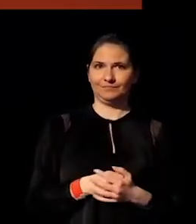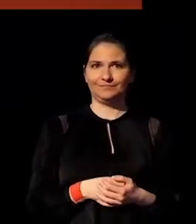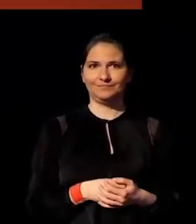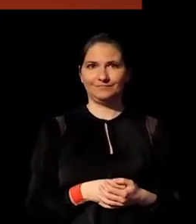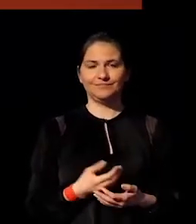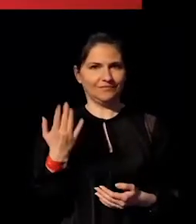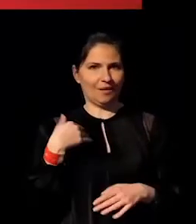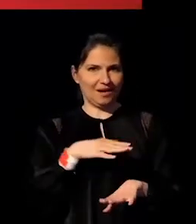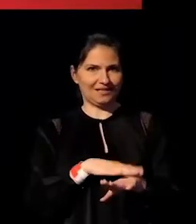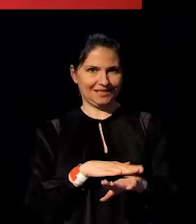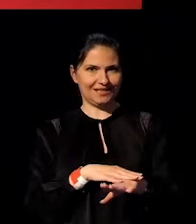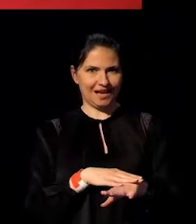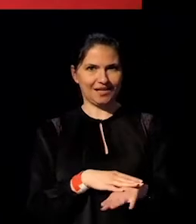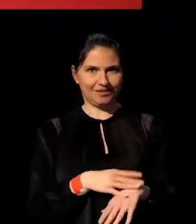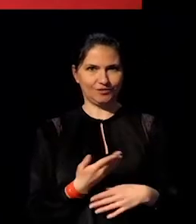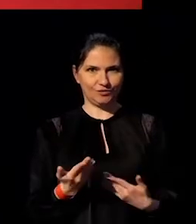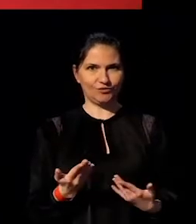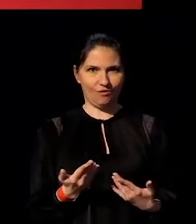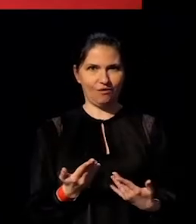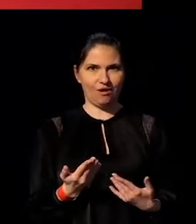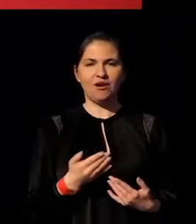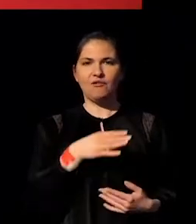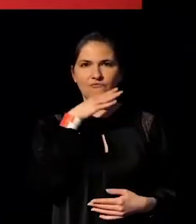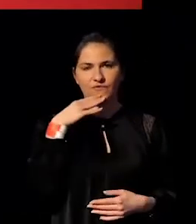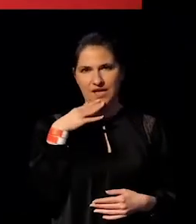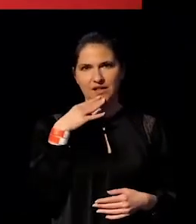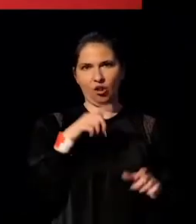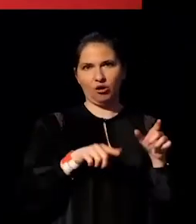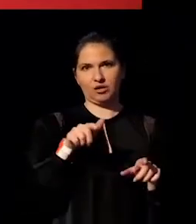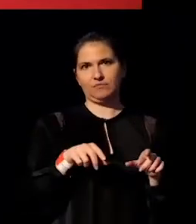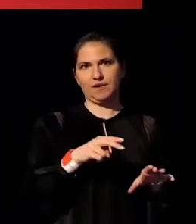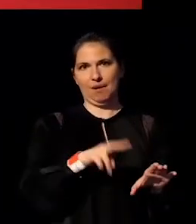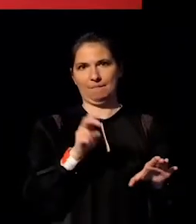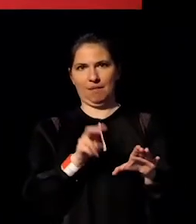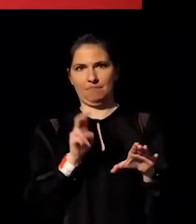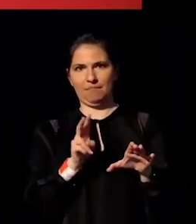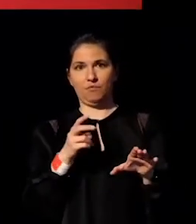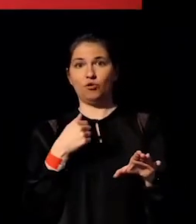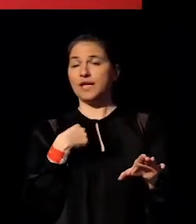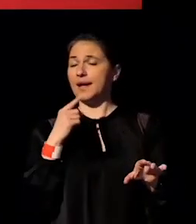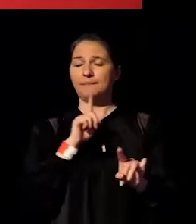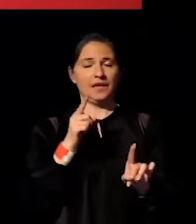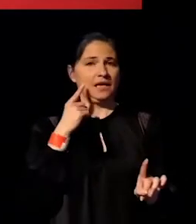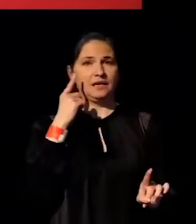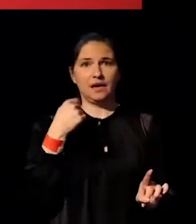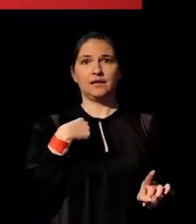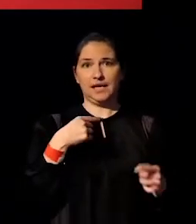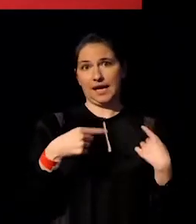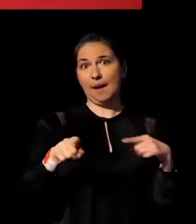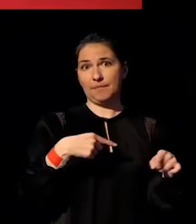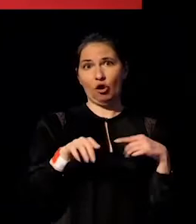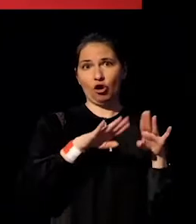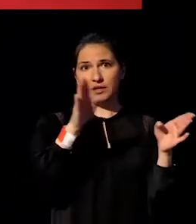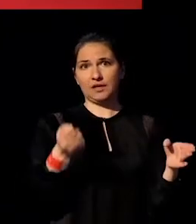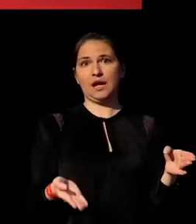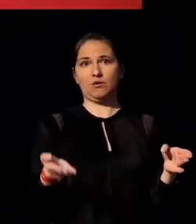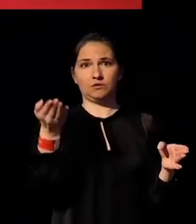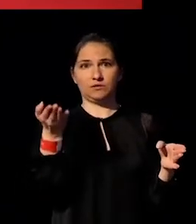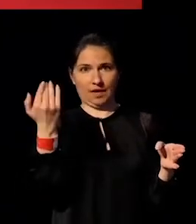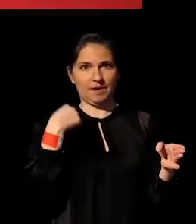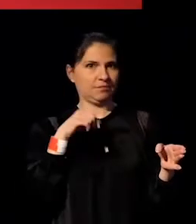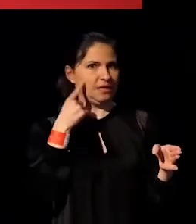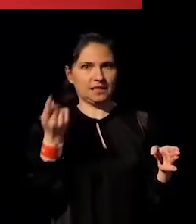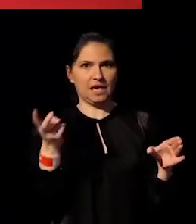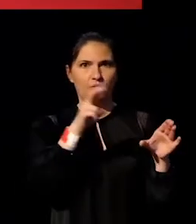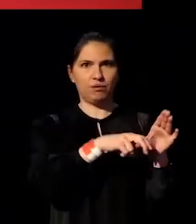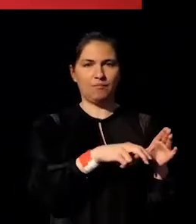noch eine Zeit, wo eher Leute rausgegangen sind aus der Partei. Und ich habe nicht gedacht, dass ich Mitglied des Abgeordnetenhauses,